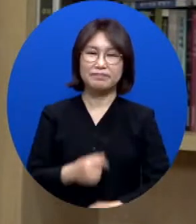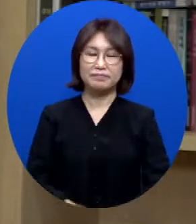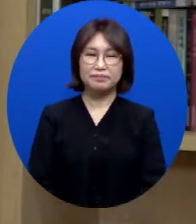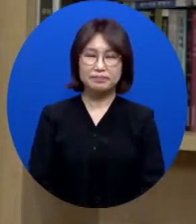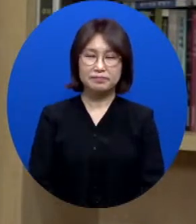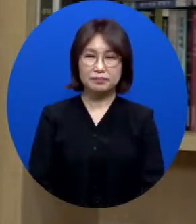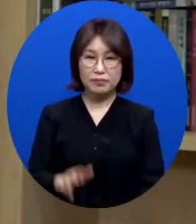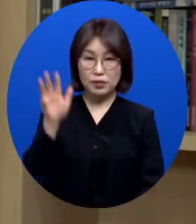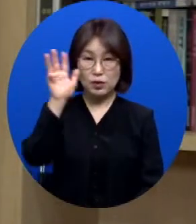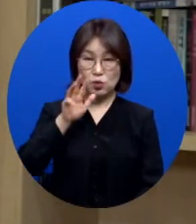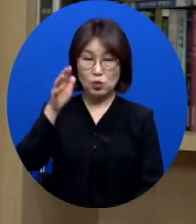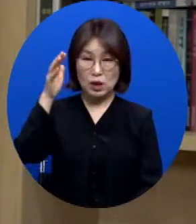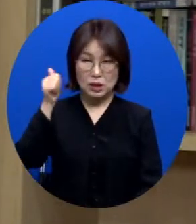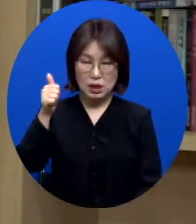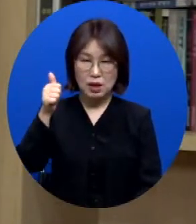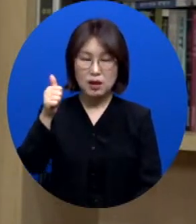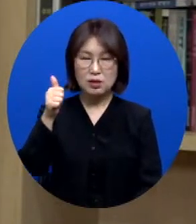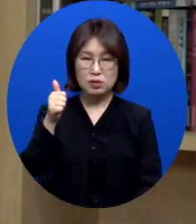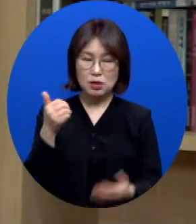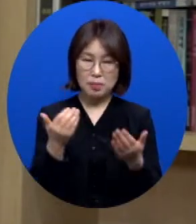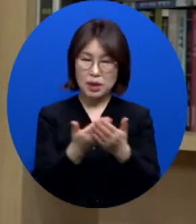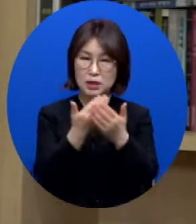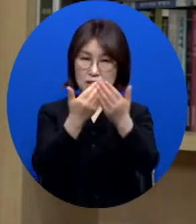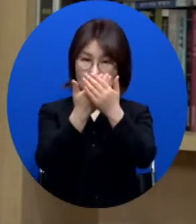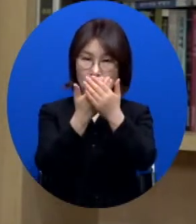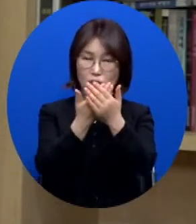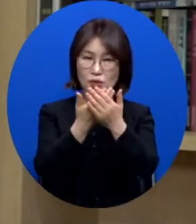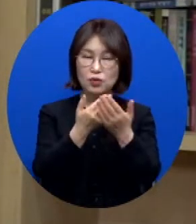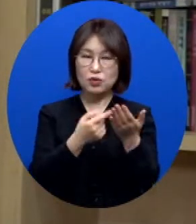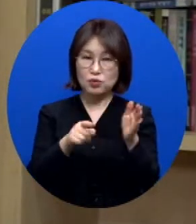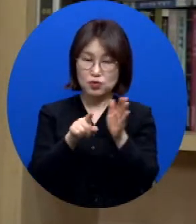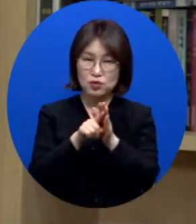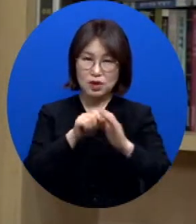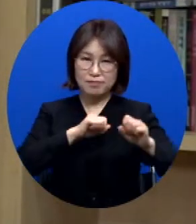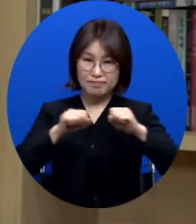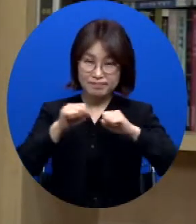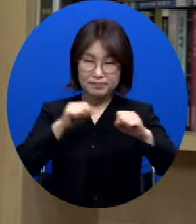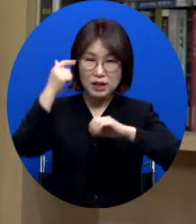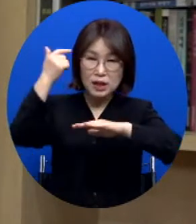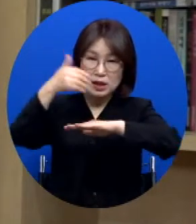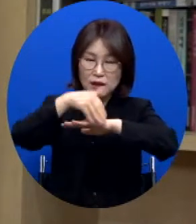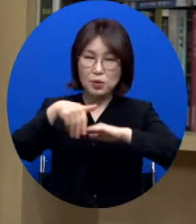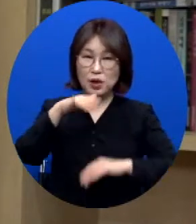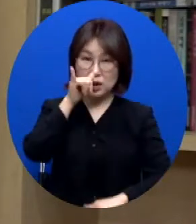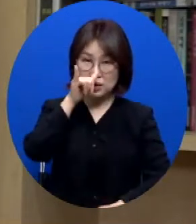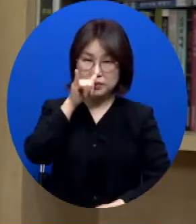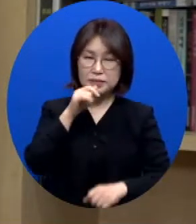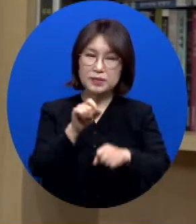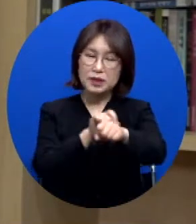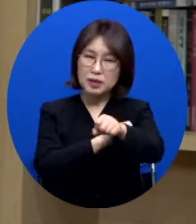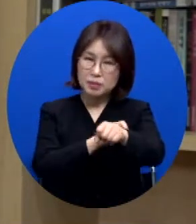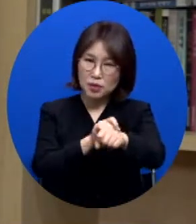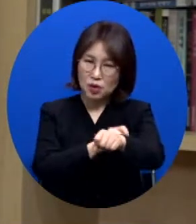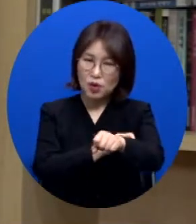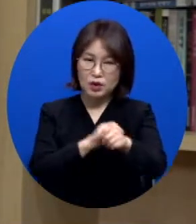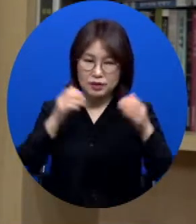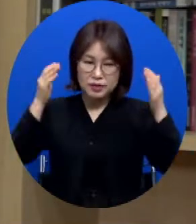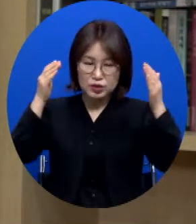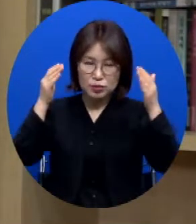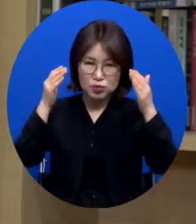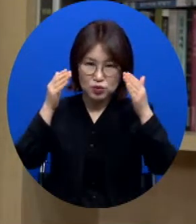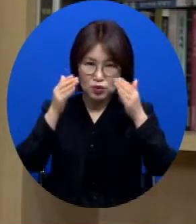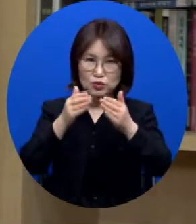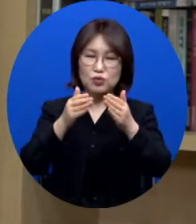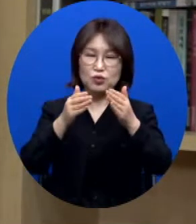앞으로 총회장으로서 이 총회 발전을 위해서 굉장히 많은 활동을 해나가실 계획이시잖아요. 그중에 특별히 중점적으로